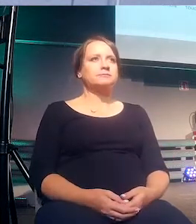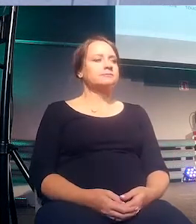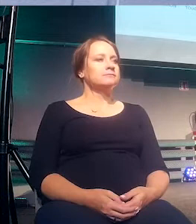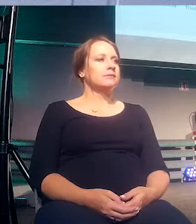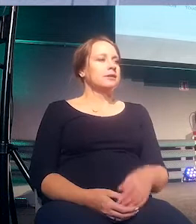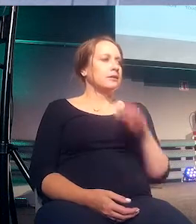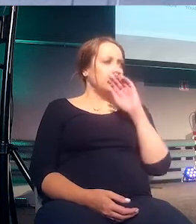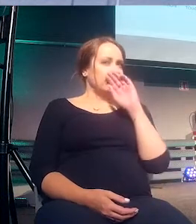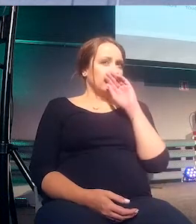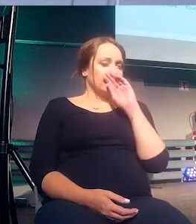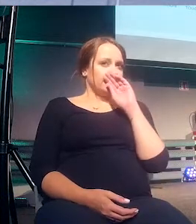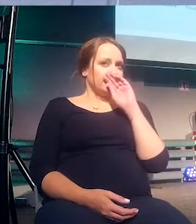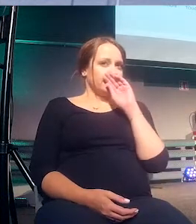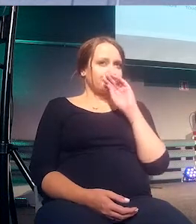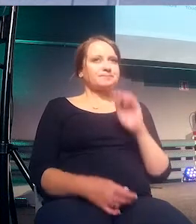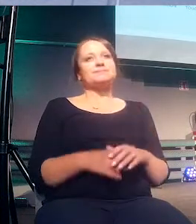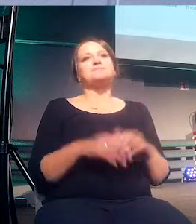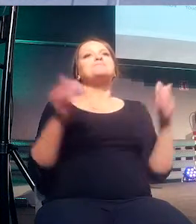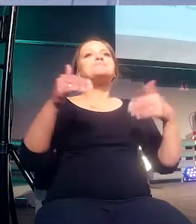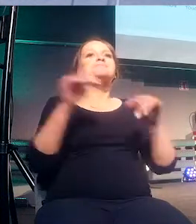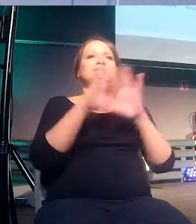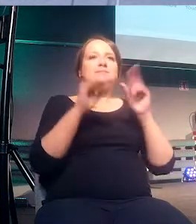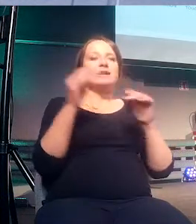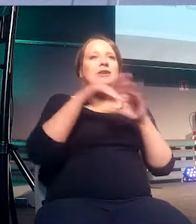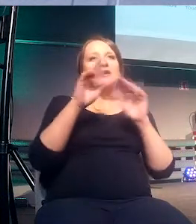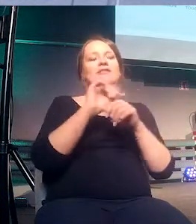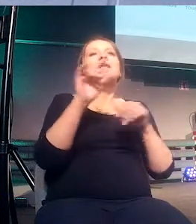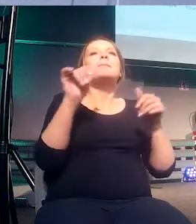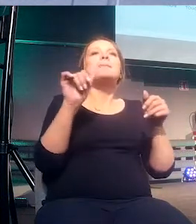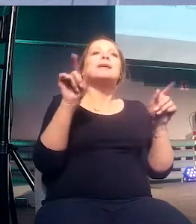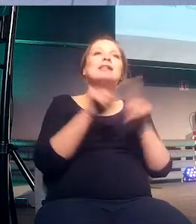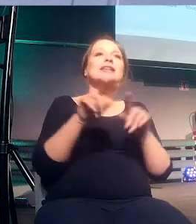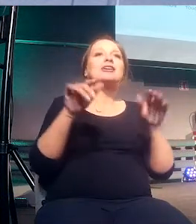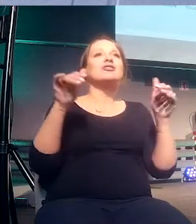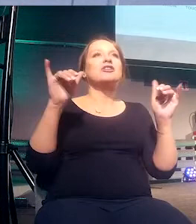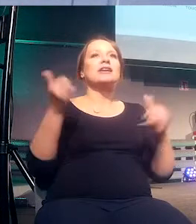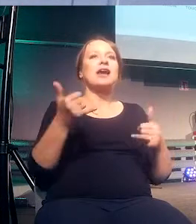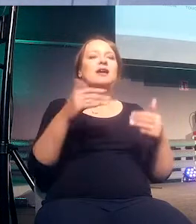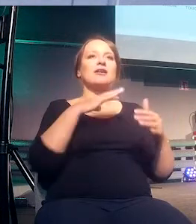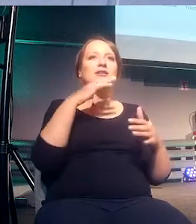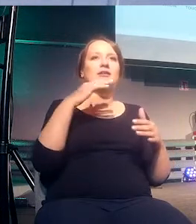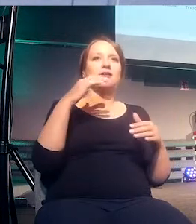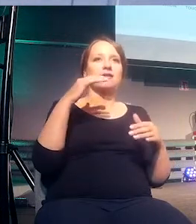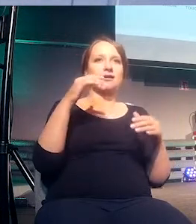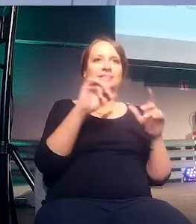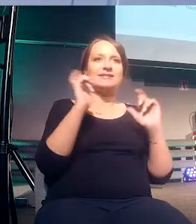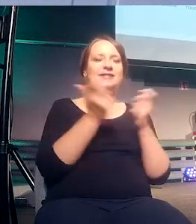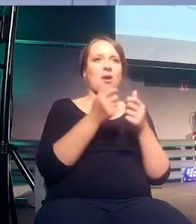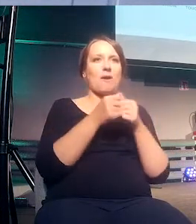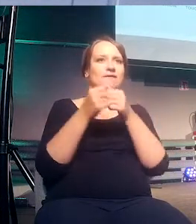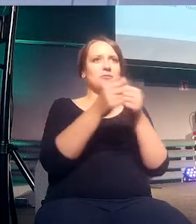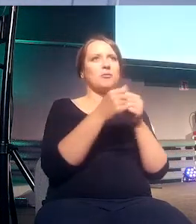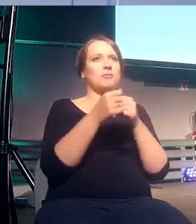z czymś w rodzaju choinki, na której jakby możliwe jest wszystko. Natomiast nikt z tego również nie chce skorzystać, bo cała sytuacja jest zbyt